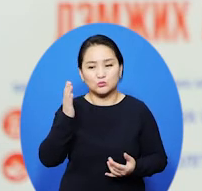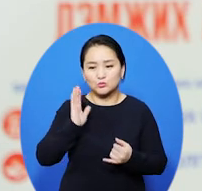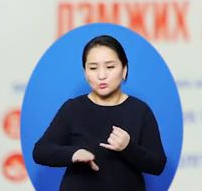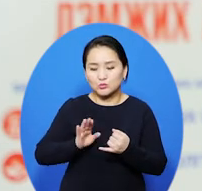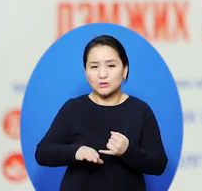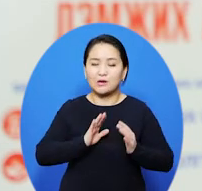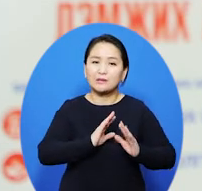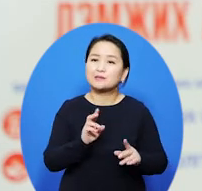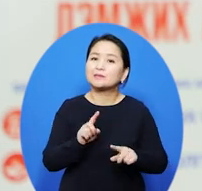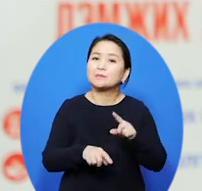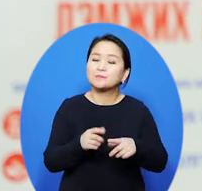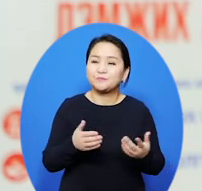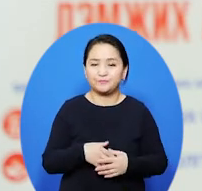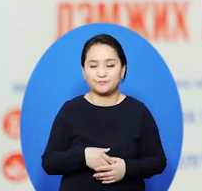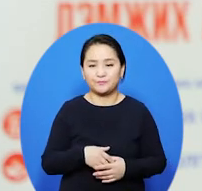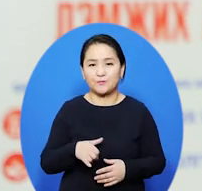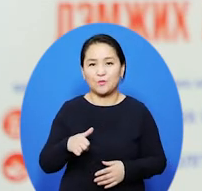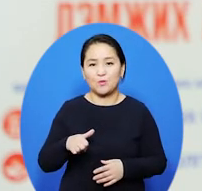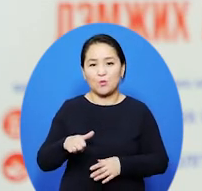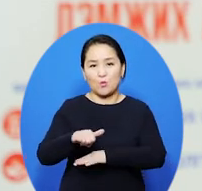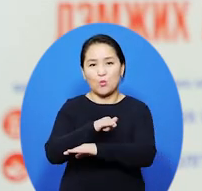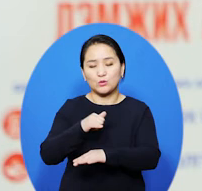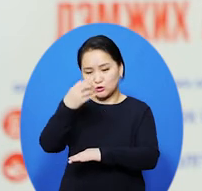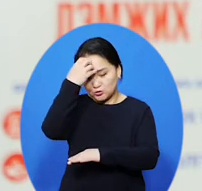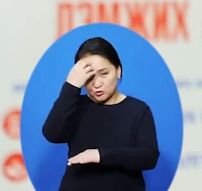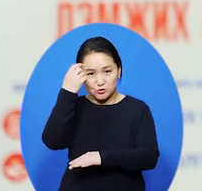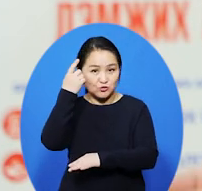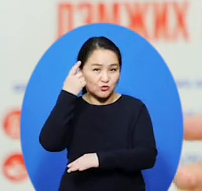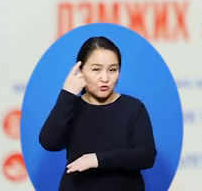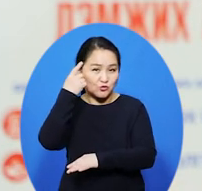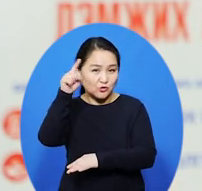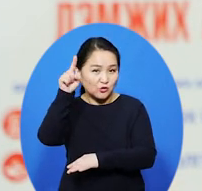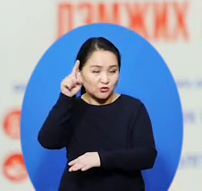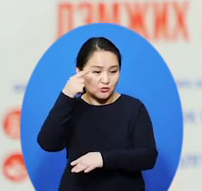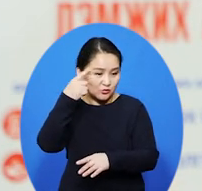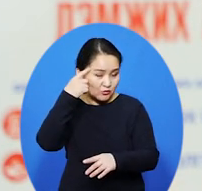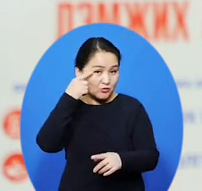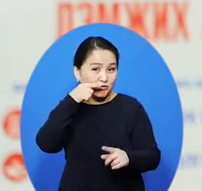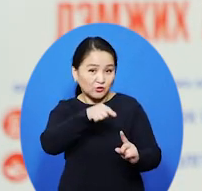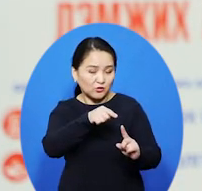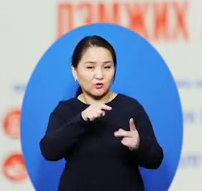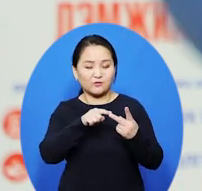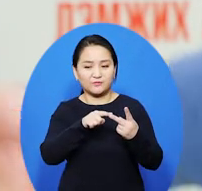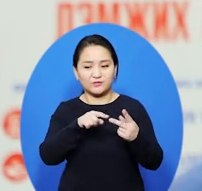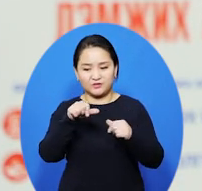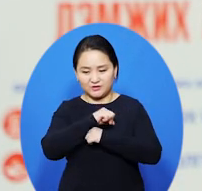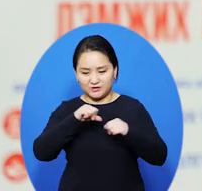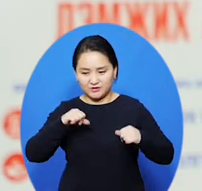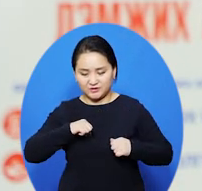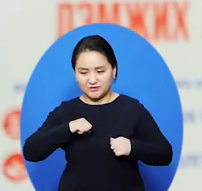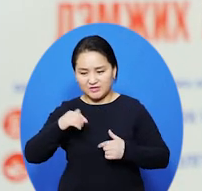хандлага төвлөрөөд байгаа гэхэлэр улс төрийн зорилгоор ашиг хамжаа хайж дэмжлэг авахын тулд иргэдийг